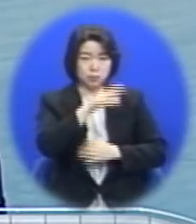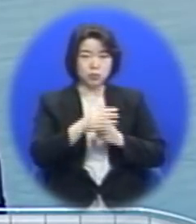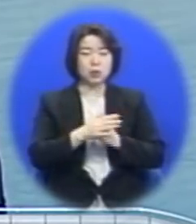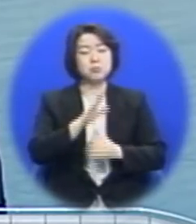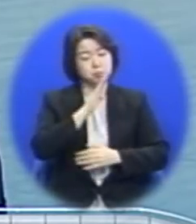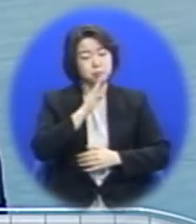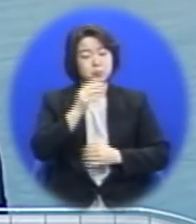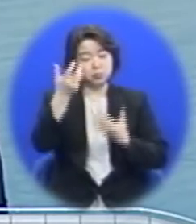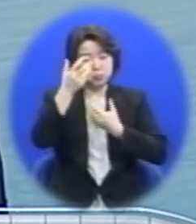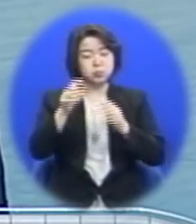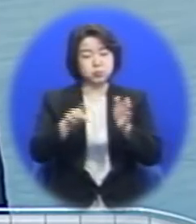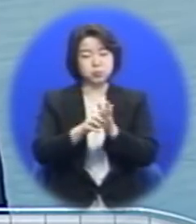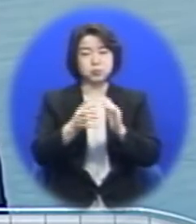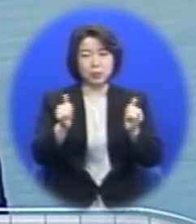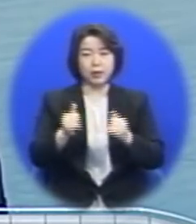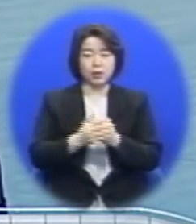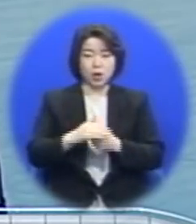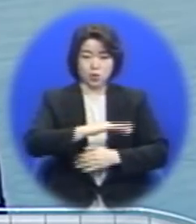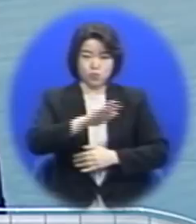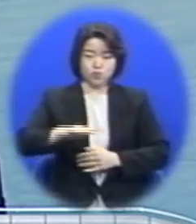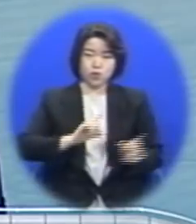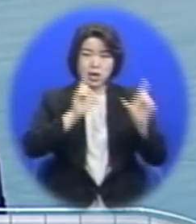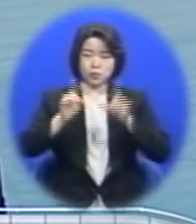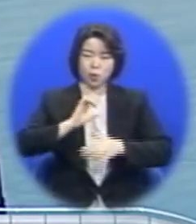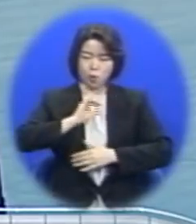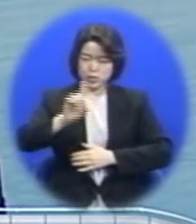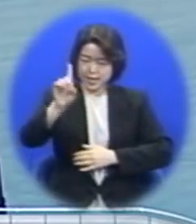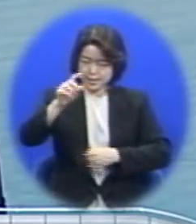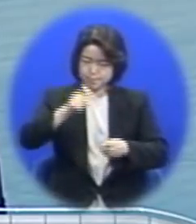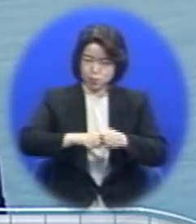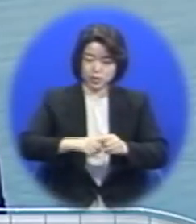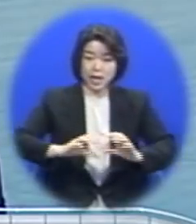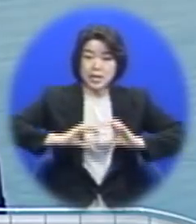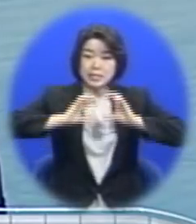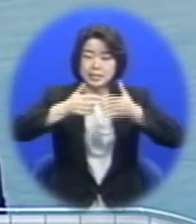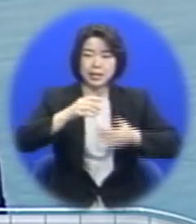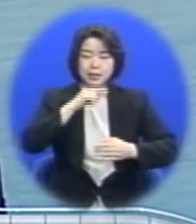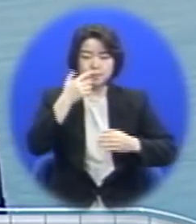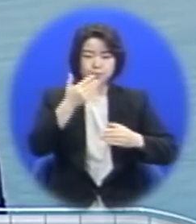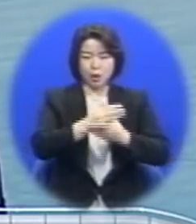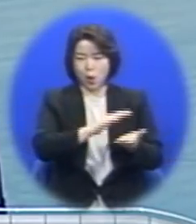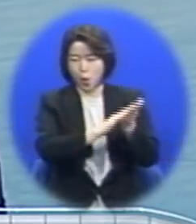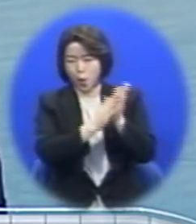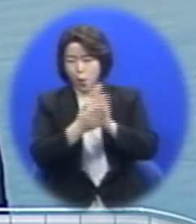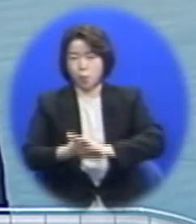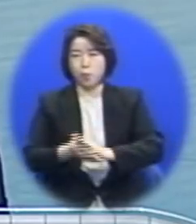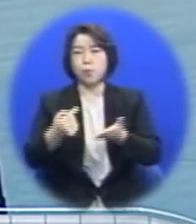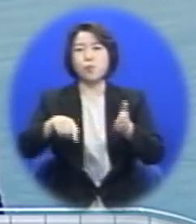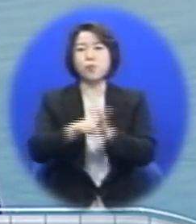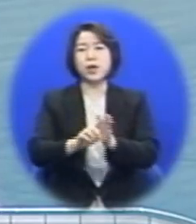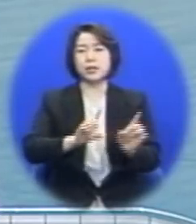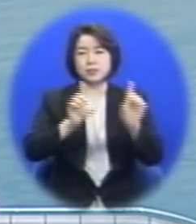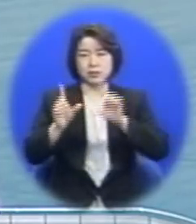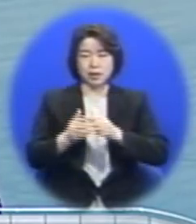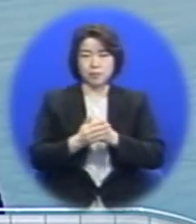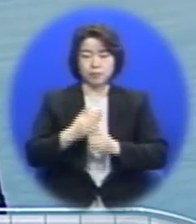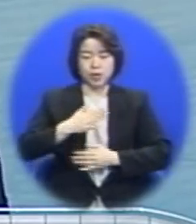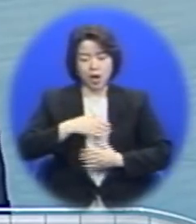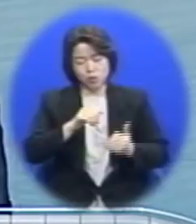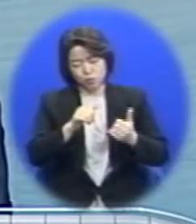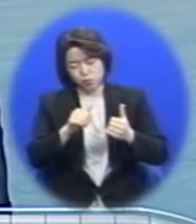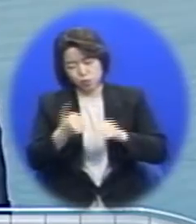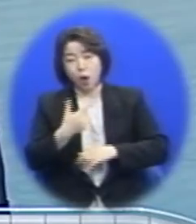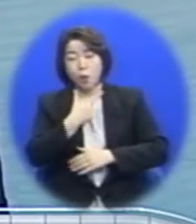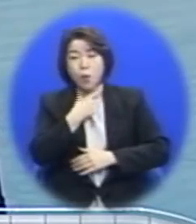광신자다. 우리의 삶은 오직 하나의 목적, 세계 공산화를 위한 삶이다. 내가 죽도록 갈망하는 것이